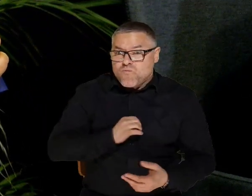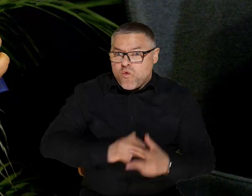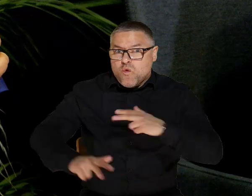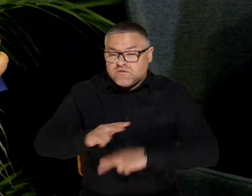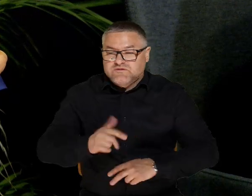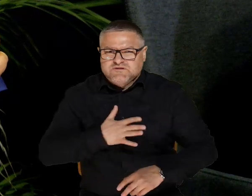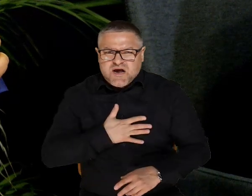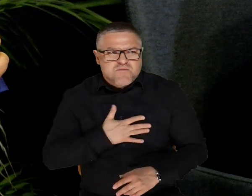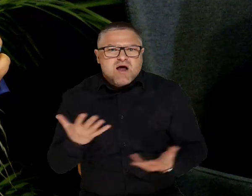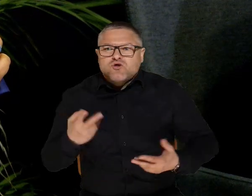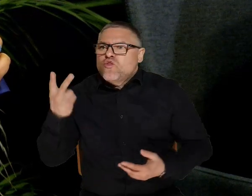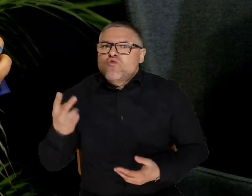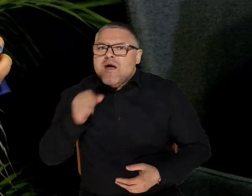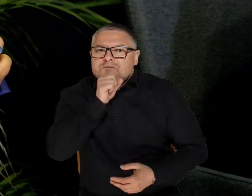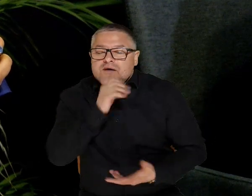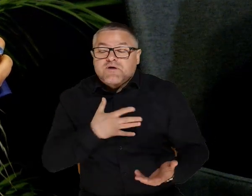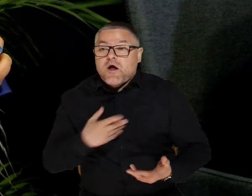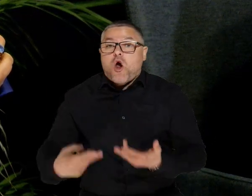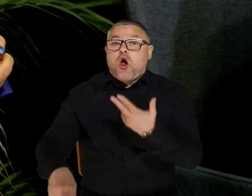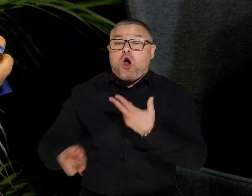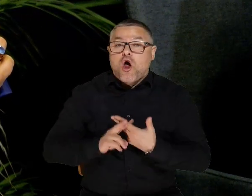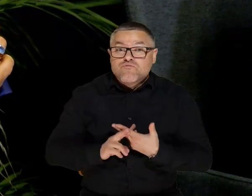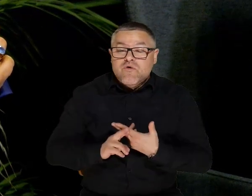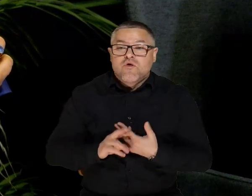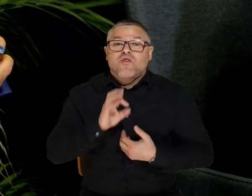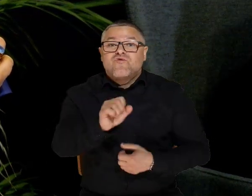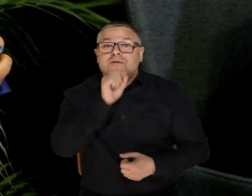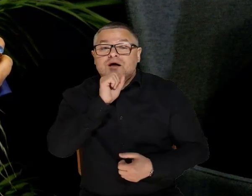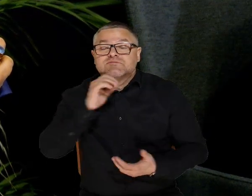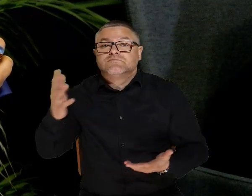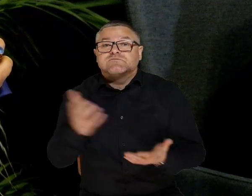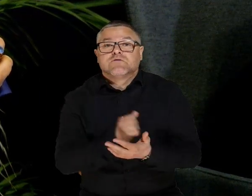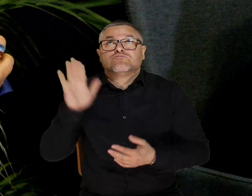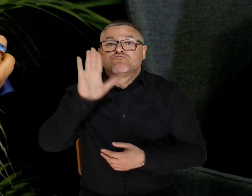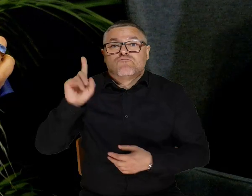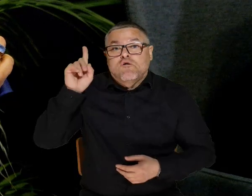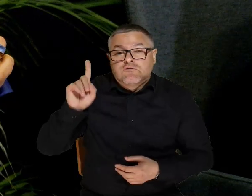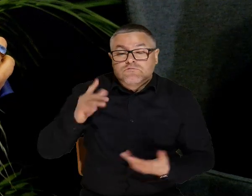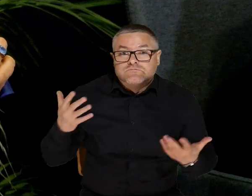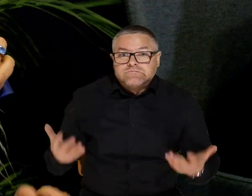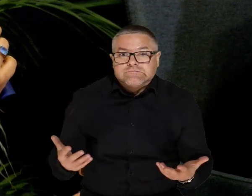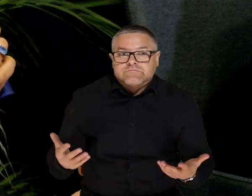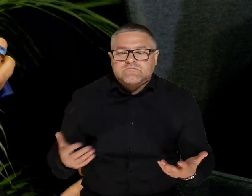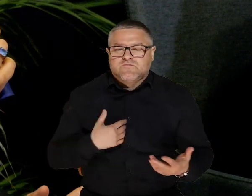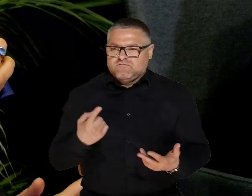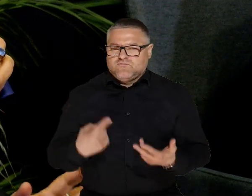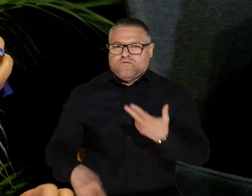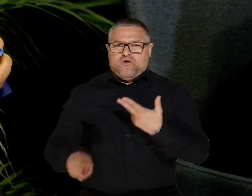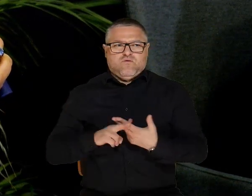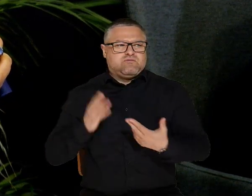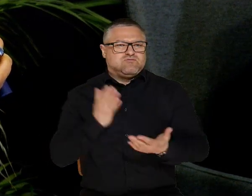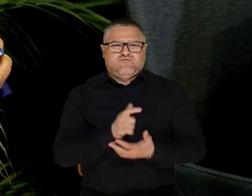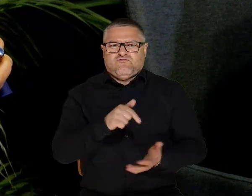a czy ja nie mam drugiej babci? I wtedy usłyszałam, twoją babcię zabrała Bozia. I to było jedyne, czego